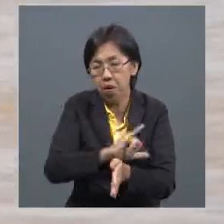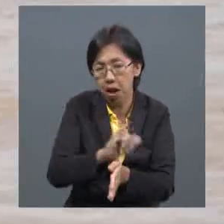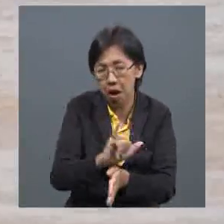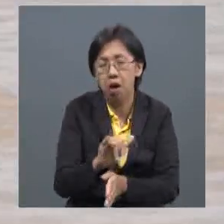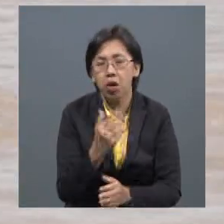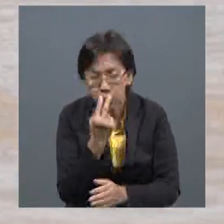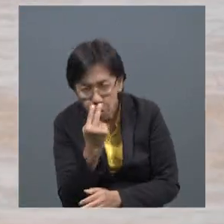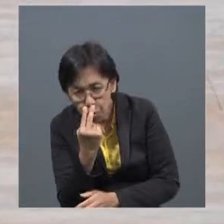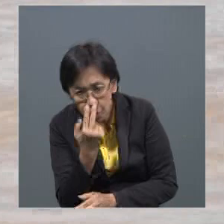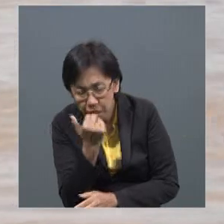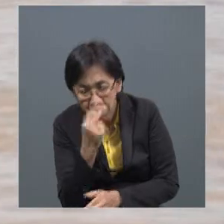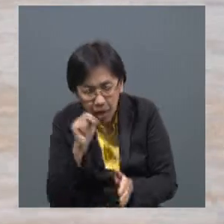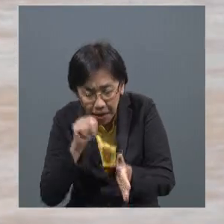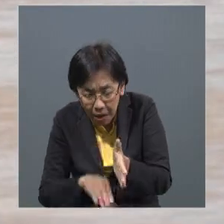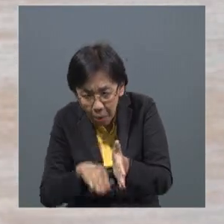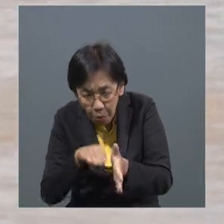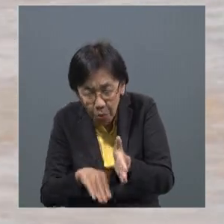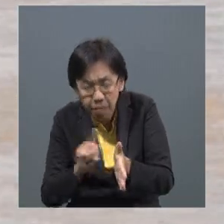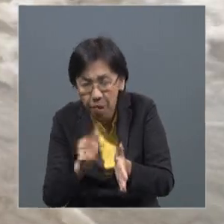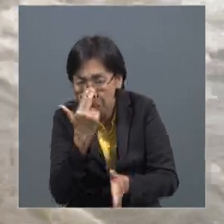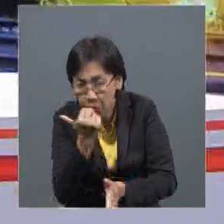ตาดูอย่างใกล้ชิดครับครับ